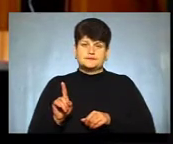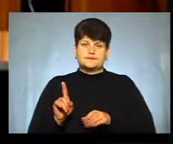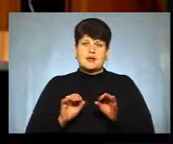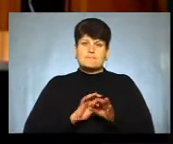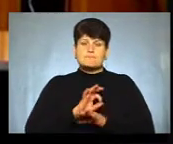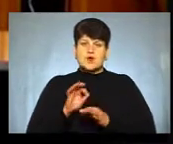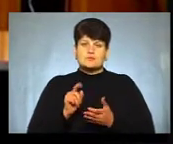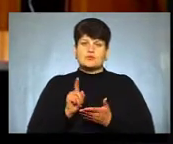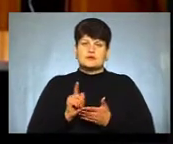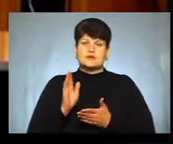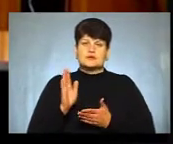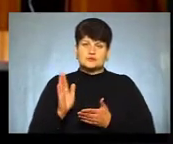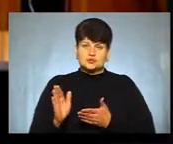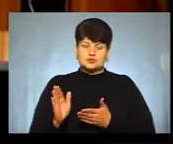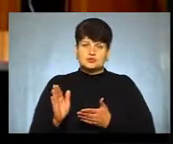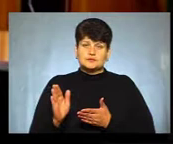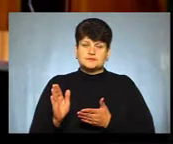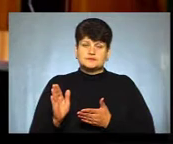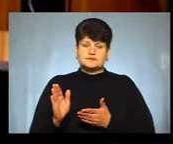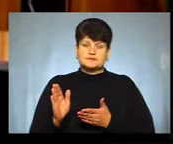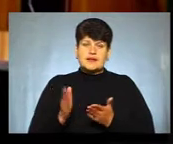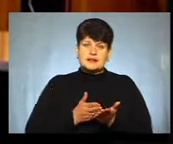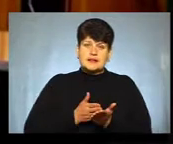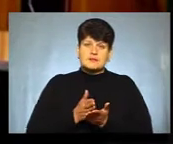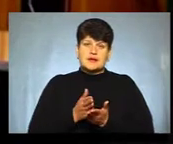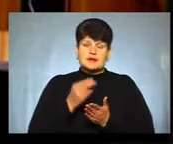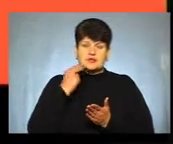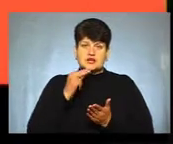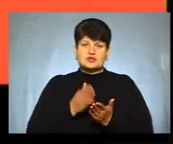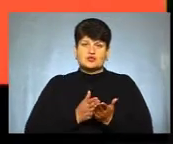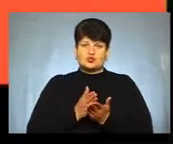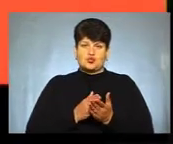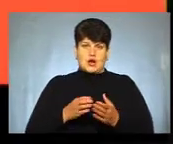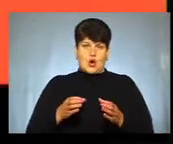повинен бути направлений на покращення інфраструктури громади.